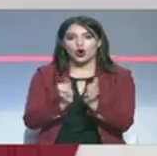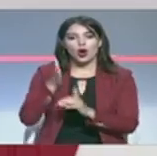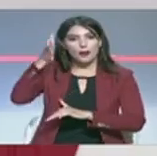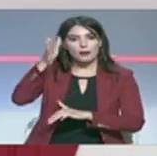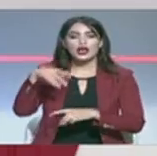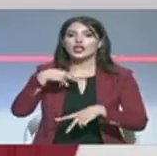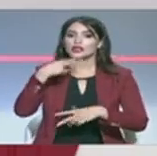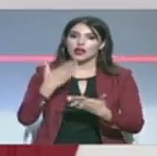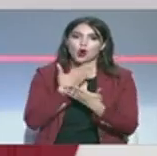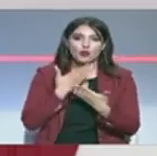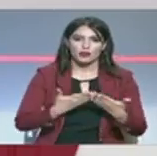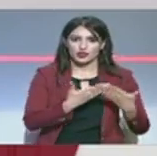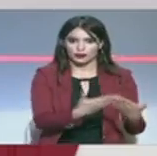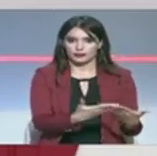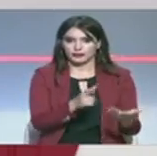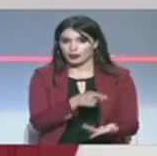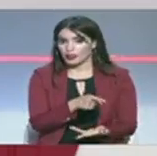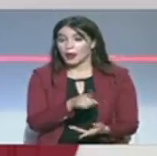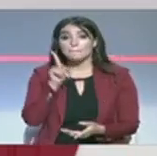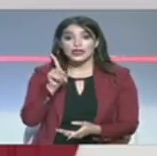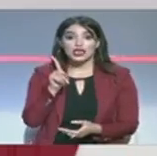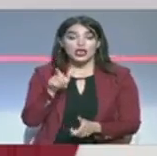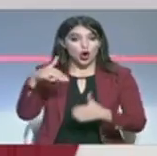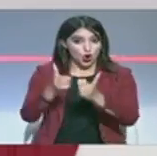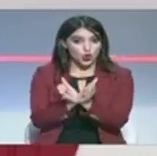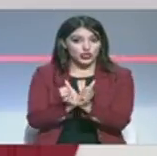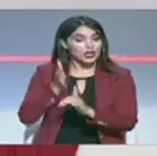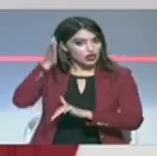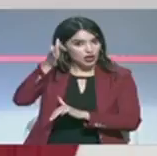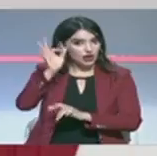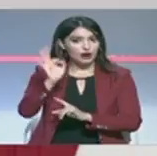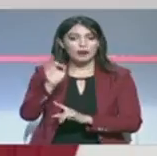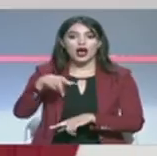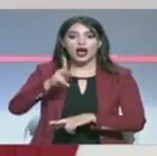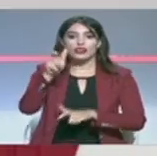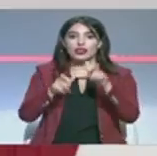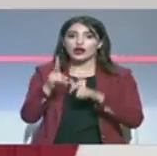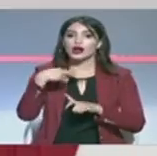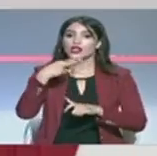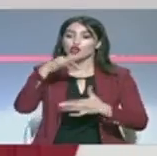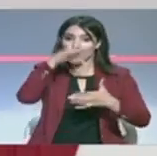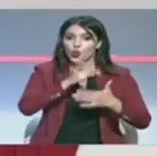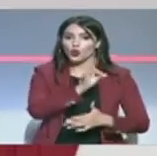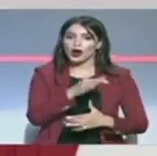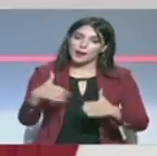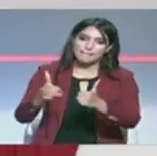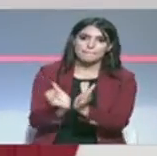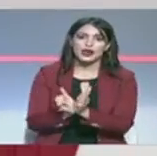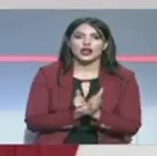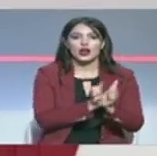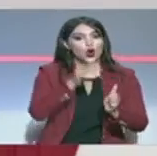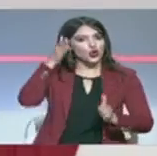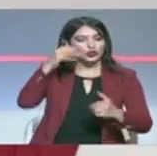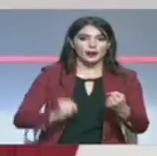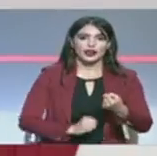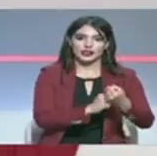مع منح الثقة. لكن كيف لو كتلة المستقبل من أنه أغلبيتها مصوتة بنعم سوف تصنف في الكتل الداعمة